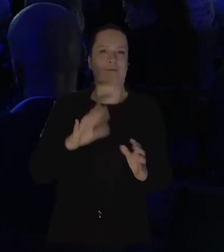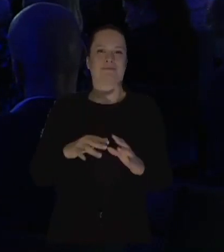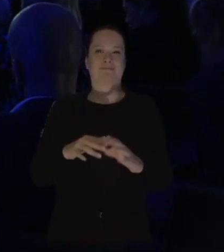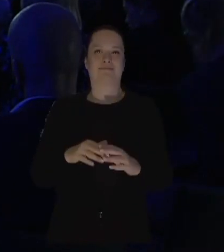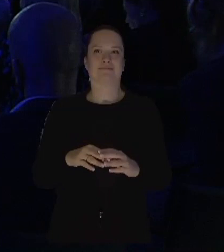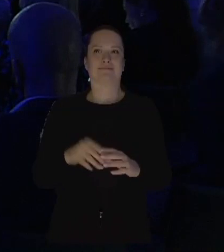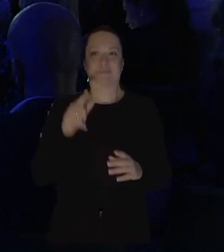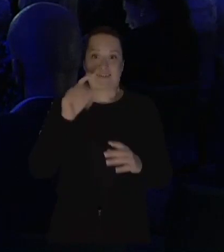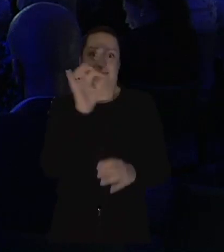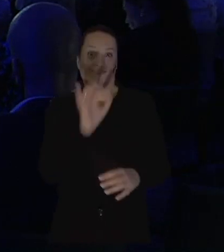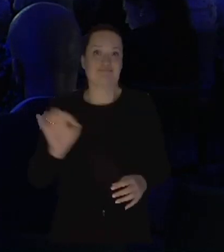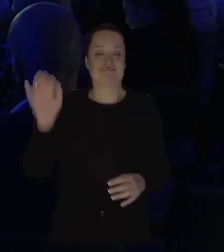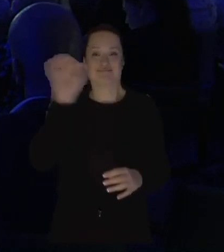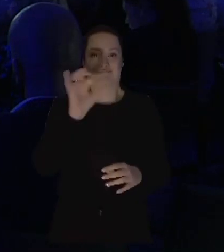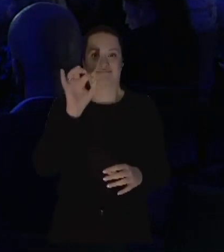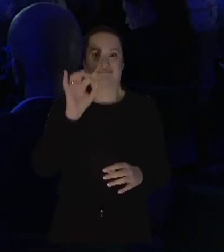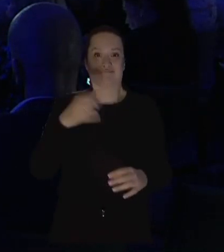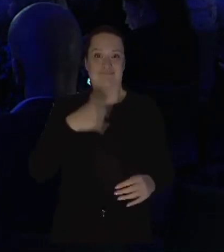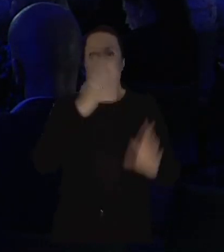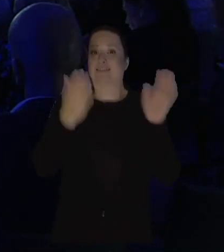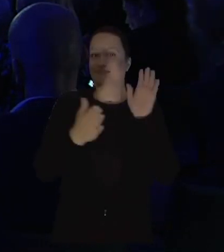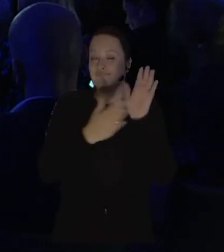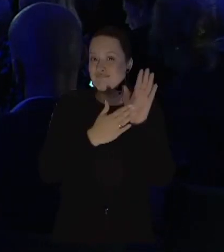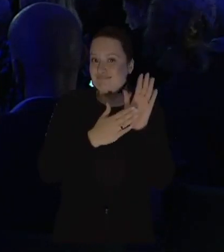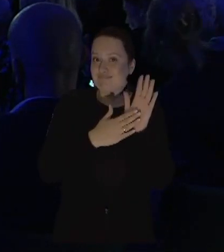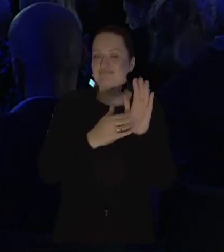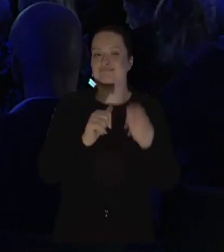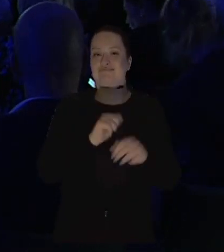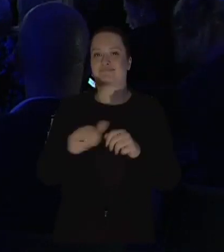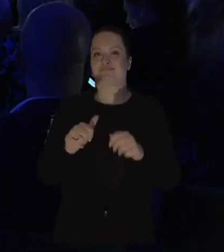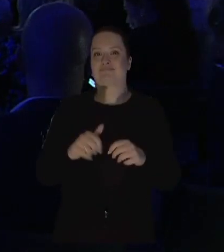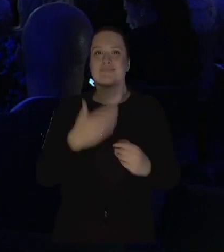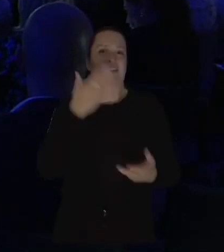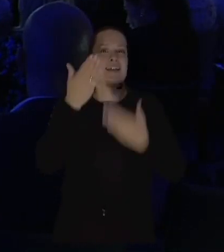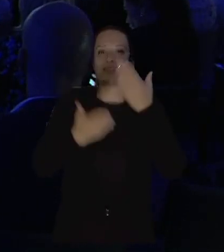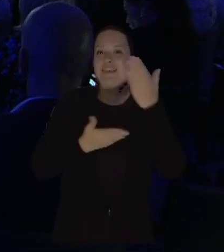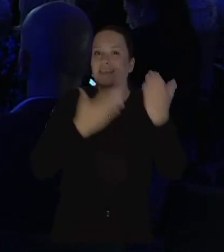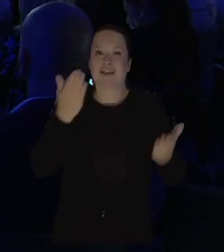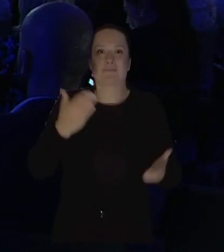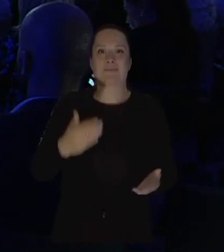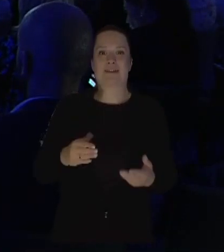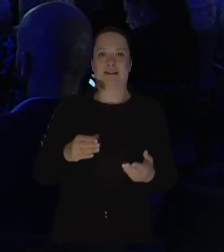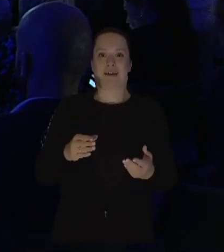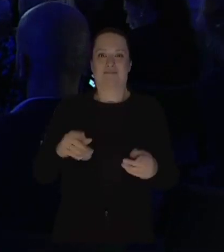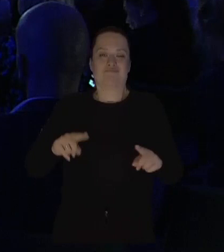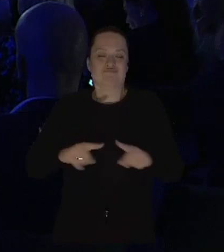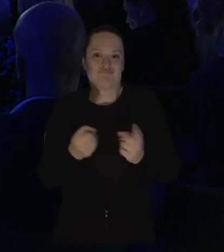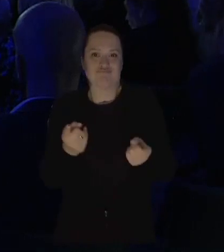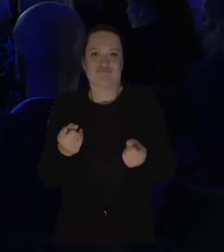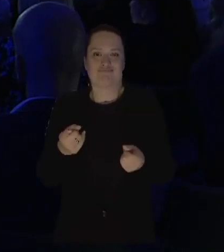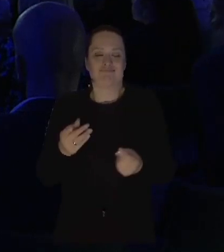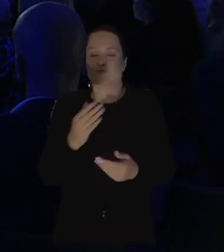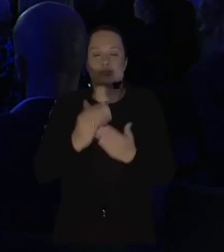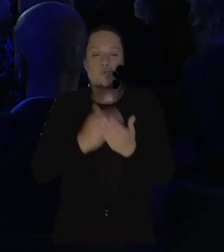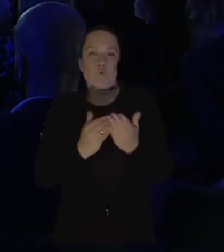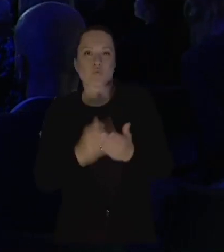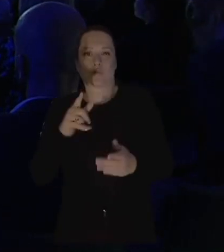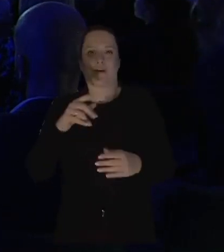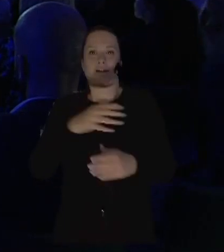okazji zwykle nagradzane są najlepsze produkty Wielkopolski i na zdjęciu mamy